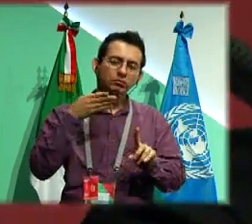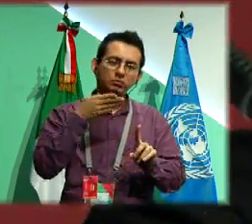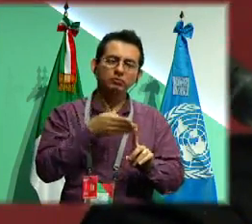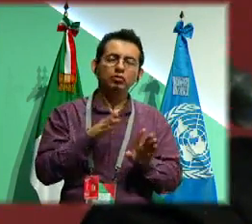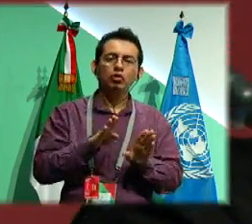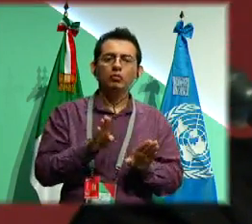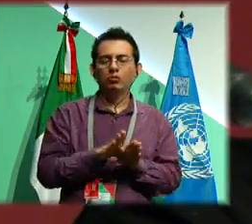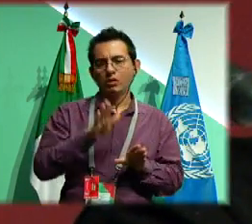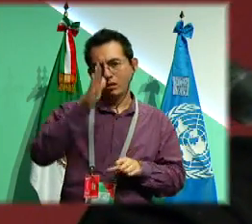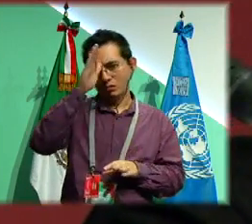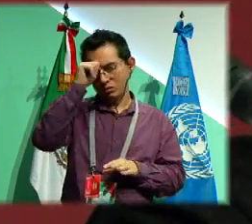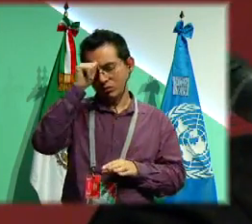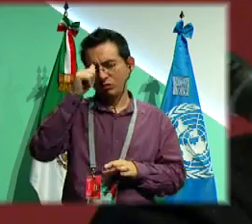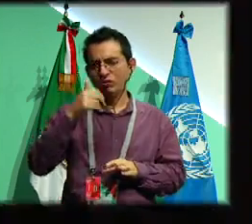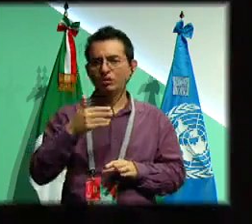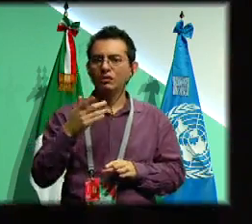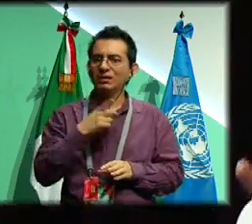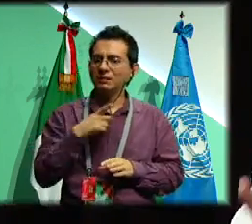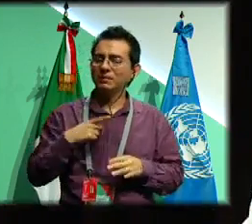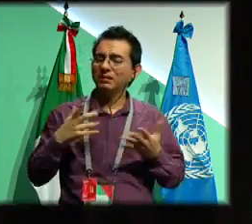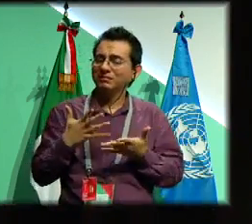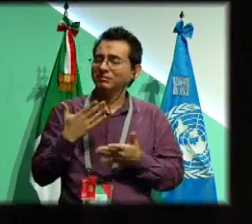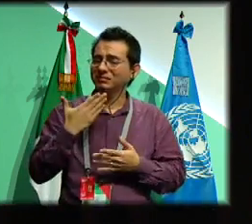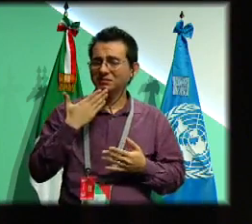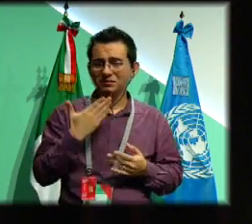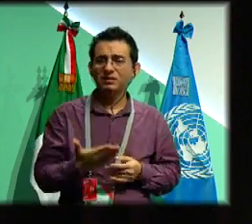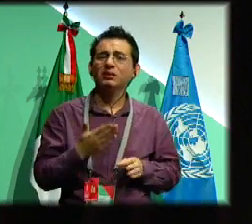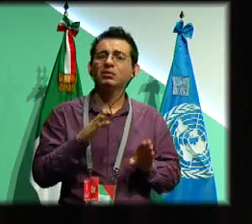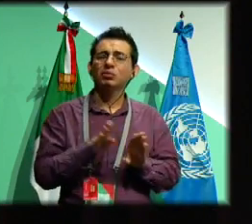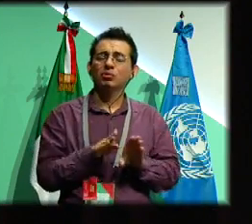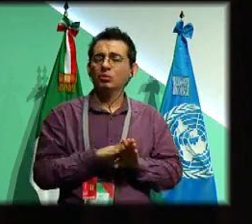des bons accords commerciaux ne doivent pas forcément